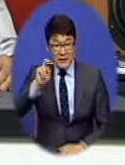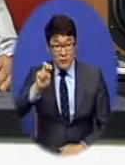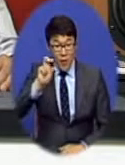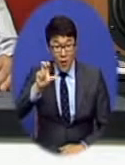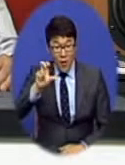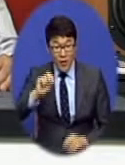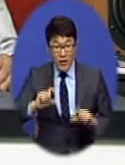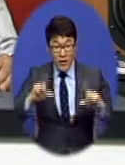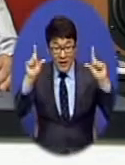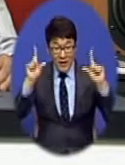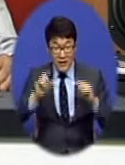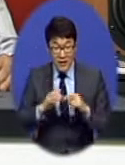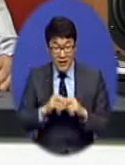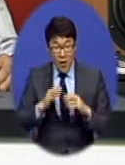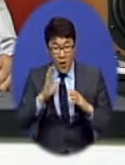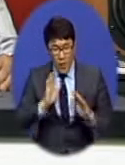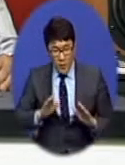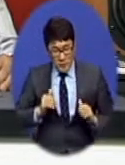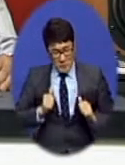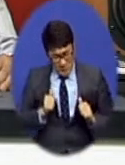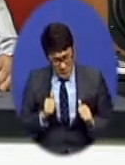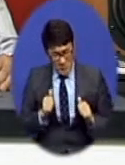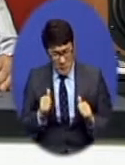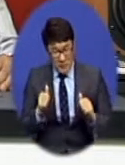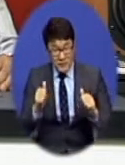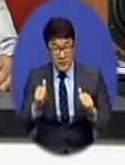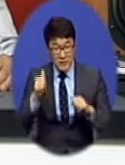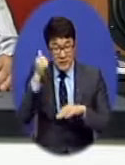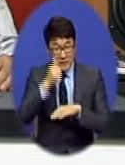내가 오늘 최선을 다해서 불러가지고